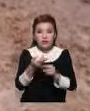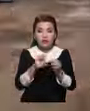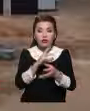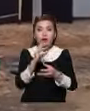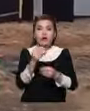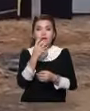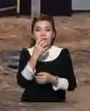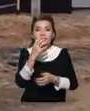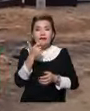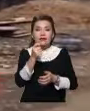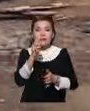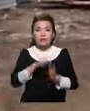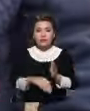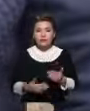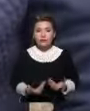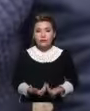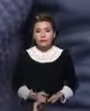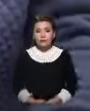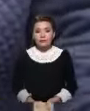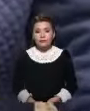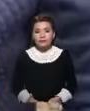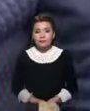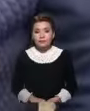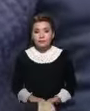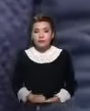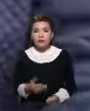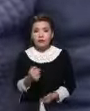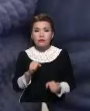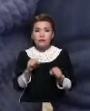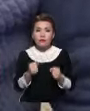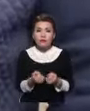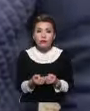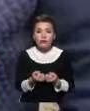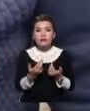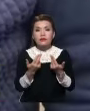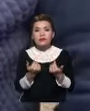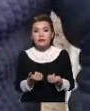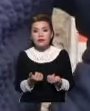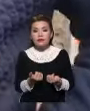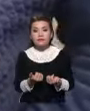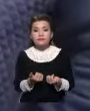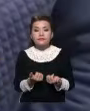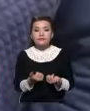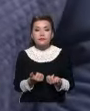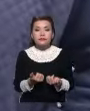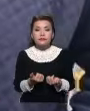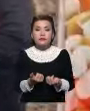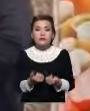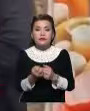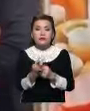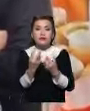без тепла в своих домах. Что делать? Мы уже замерзаем. Я уже в больнице, вот еще на больнице нахожусь. Уже 12